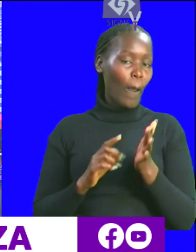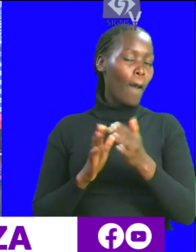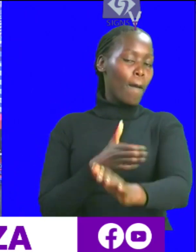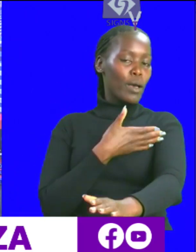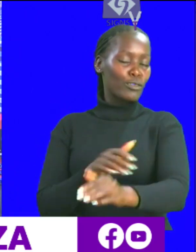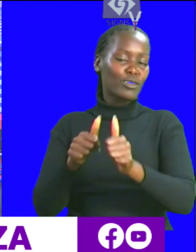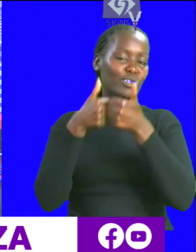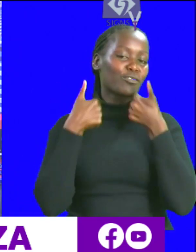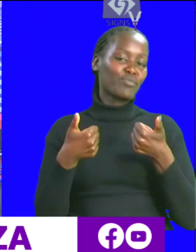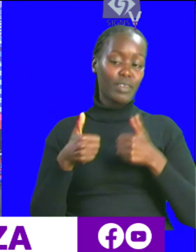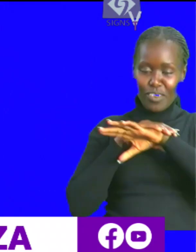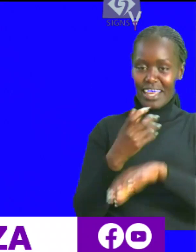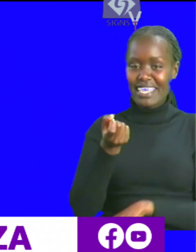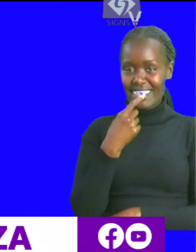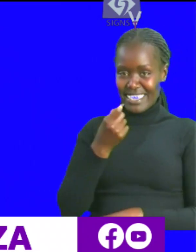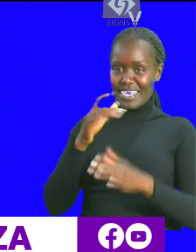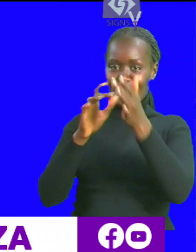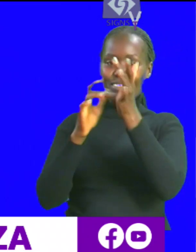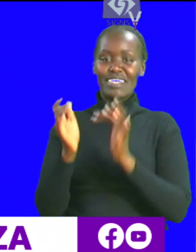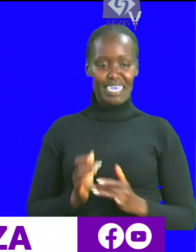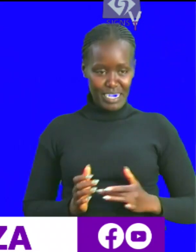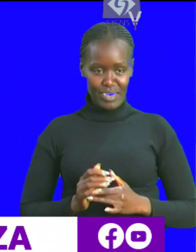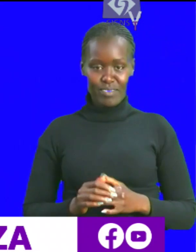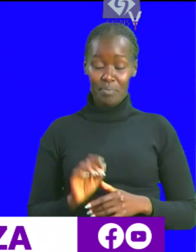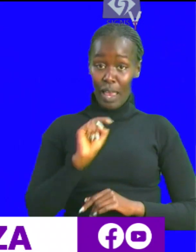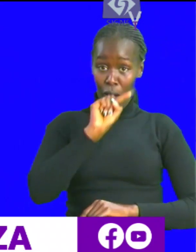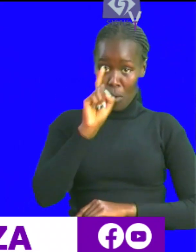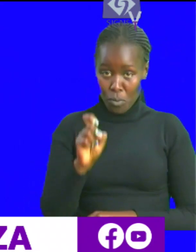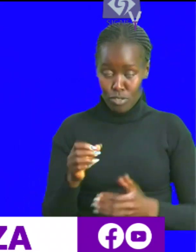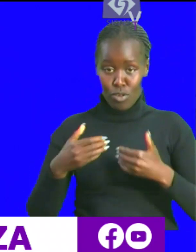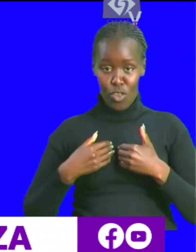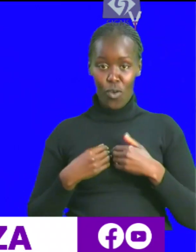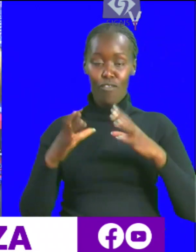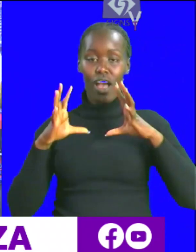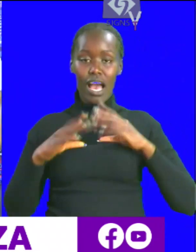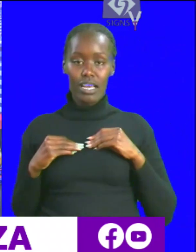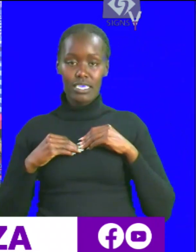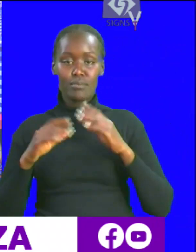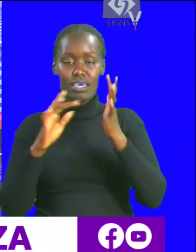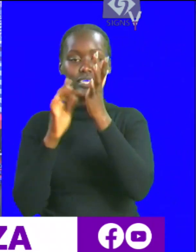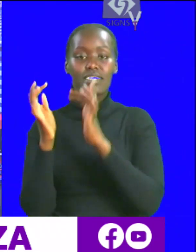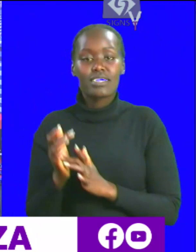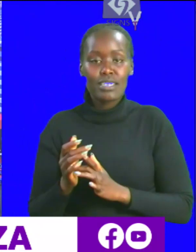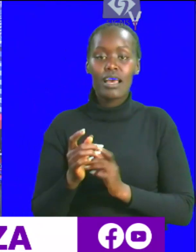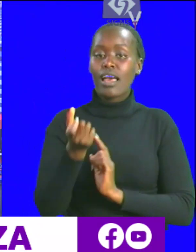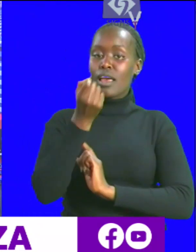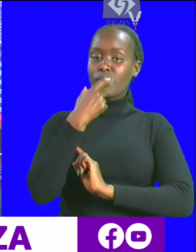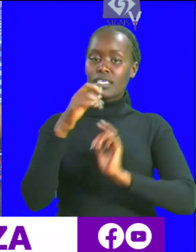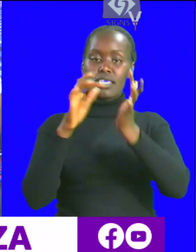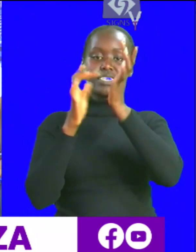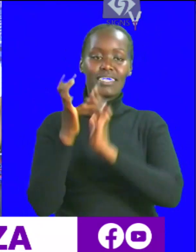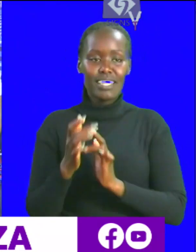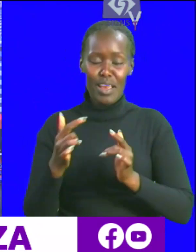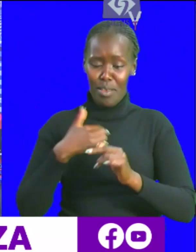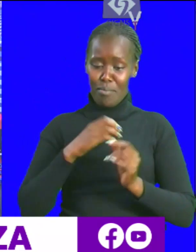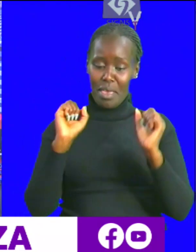Latona. Nikiambiwa watoto Father Abraham. And many sons. And I'm one of them. And you many